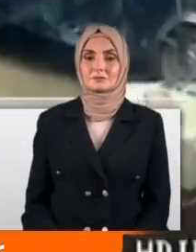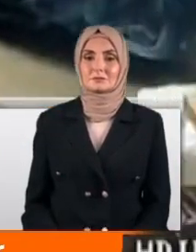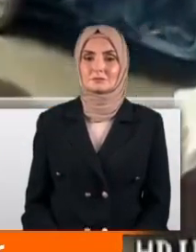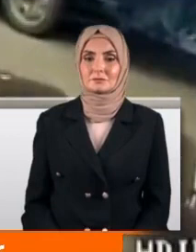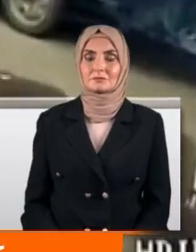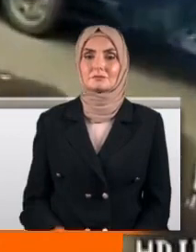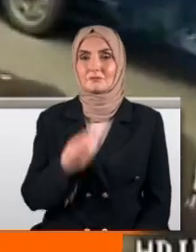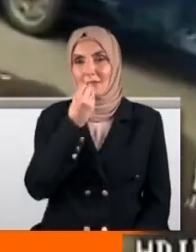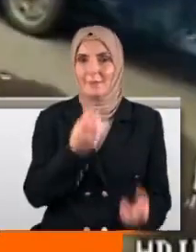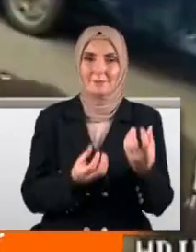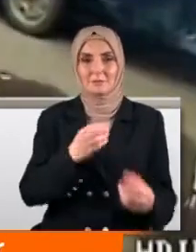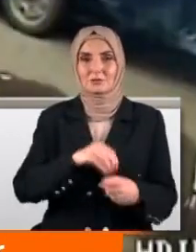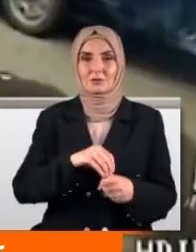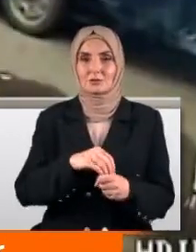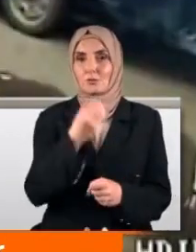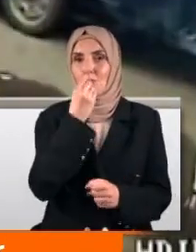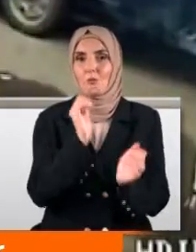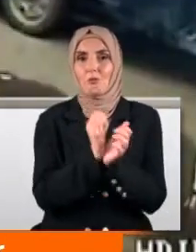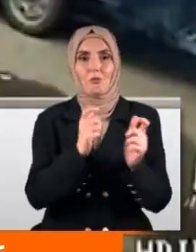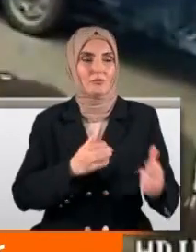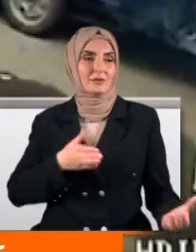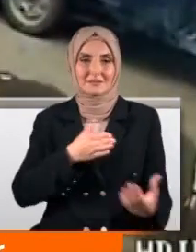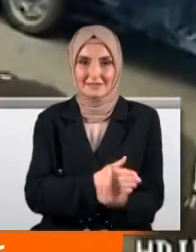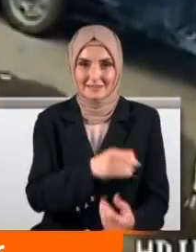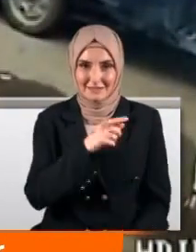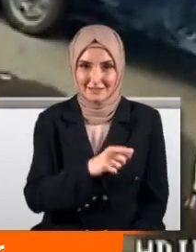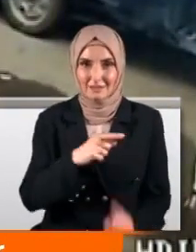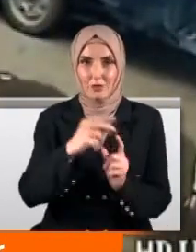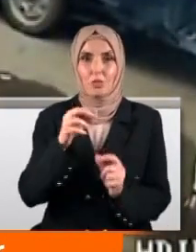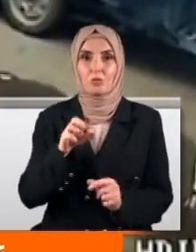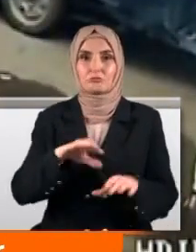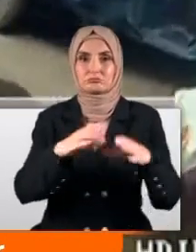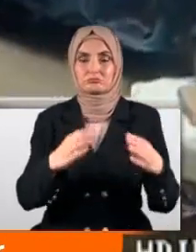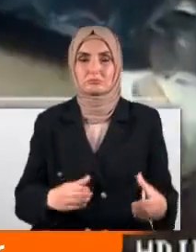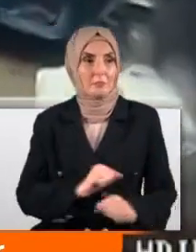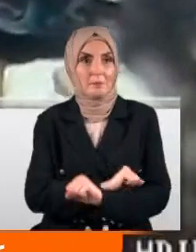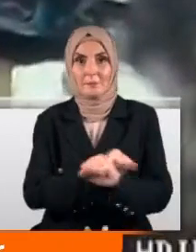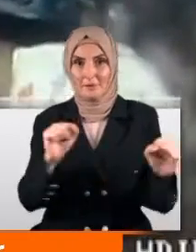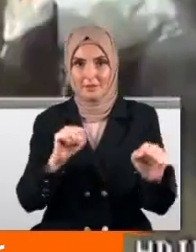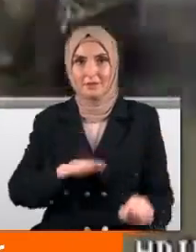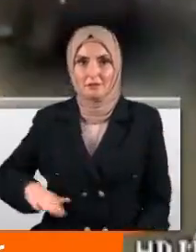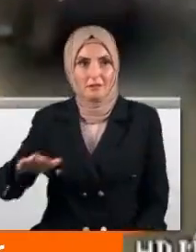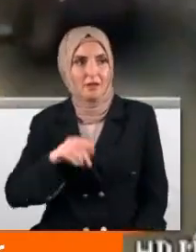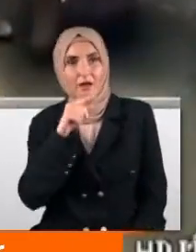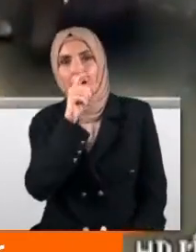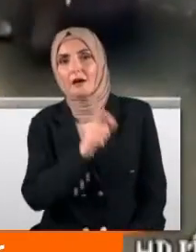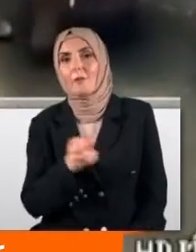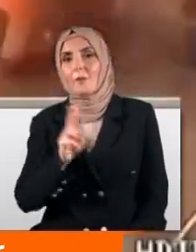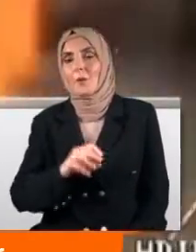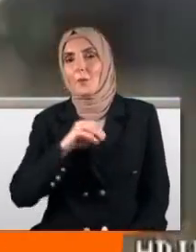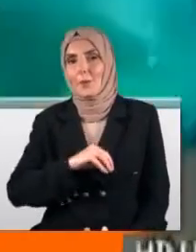Yemek yapmak için mutfağa girdi, tüpün patlamasıyla herkes öldü zannetti ama o panikle koşarak dışarı çıkabildi.